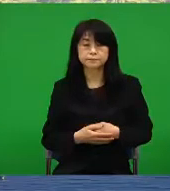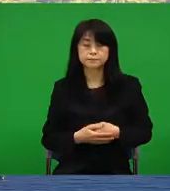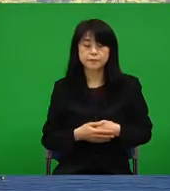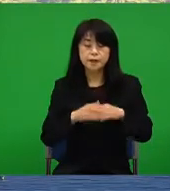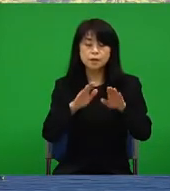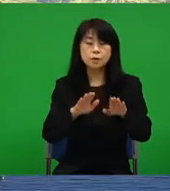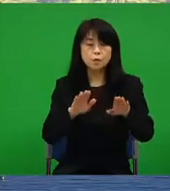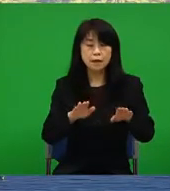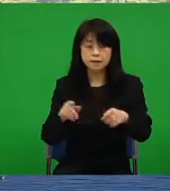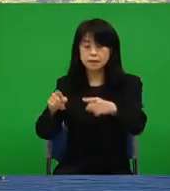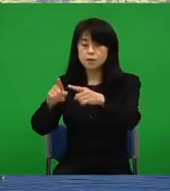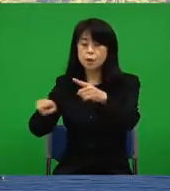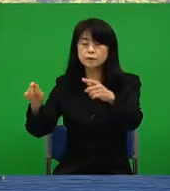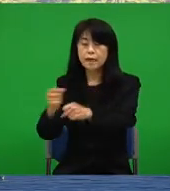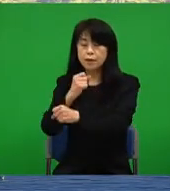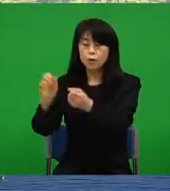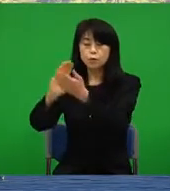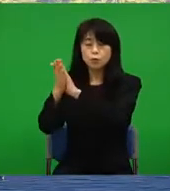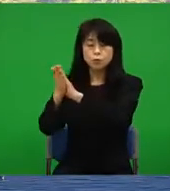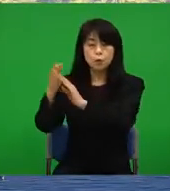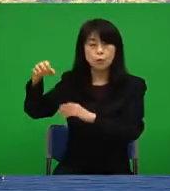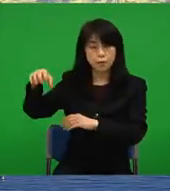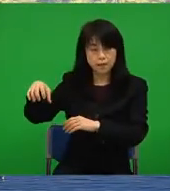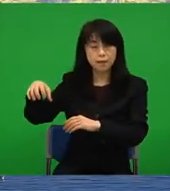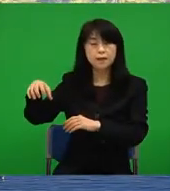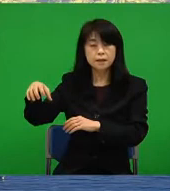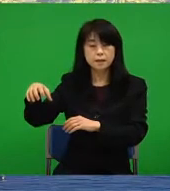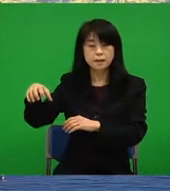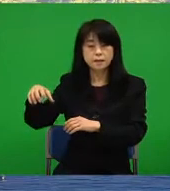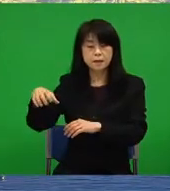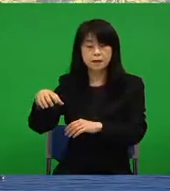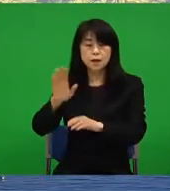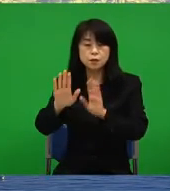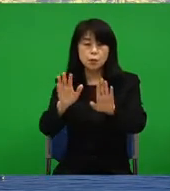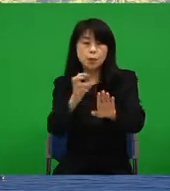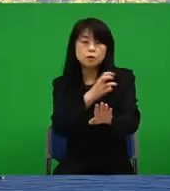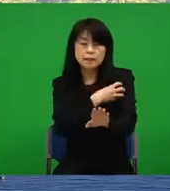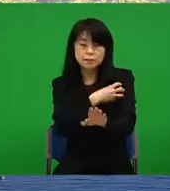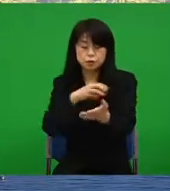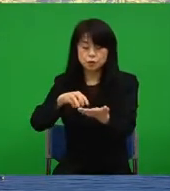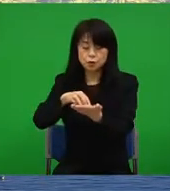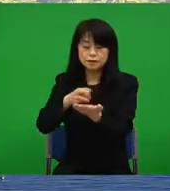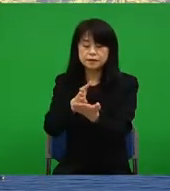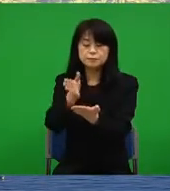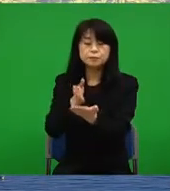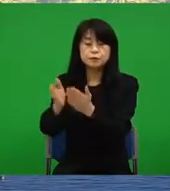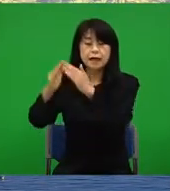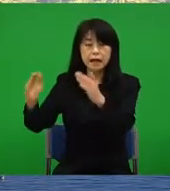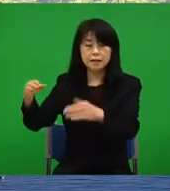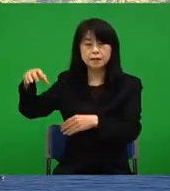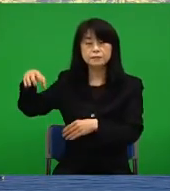ね、厚生労働省の予防接種ワクチン分科会におきま